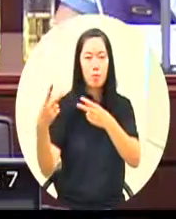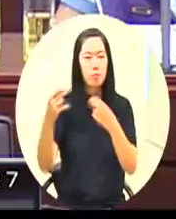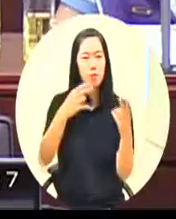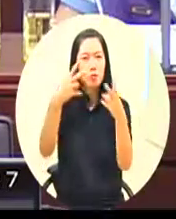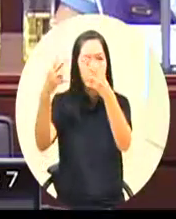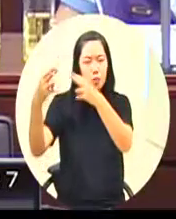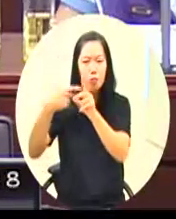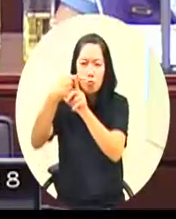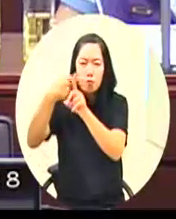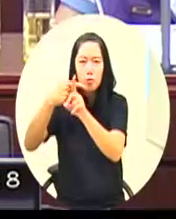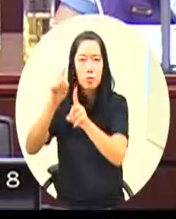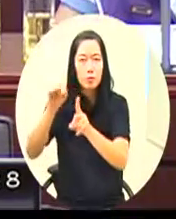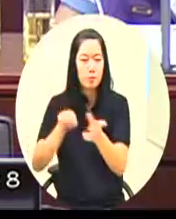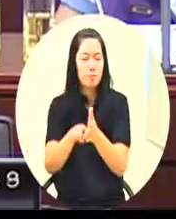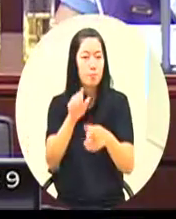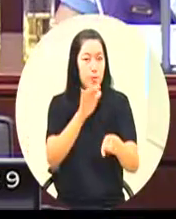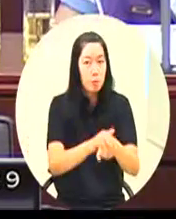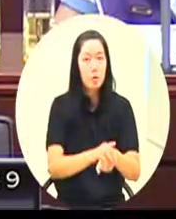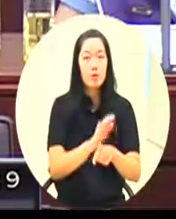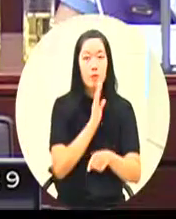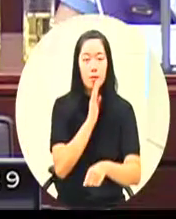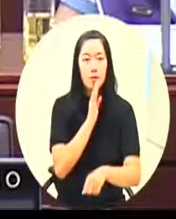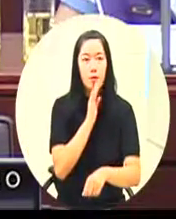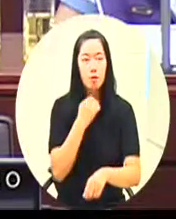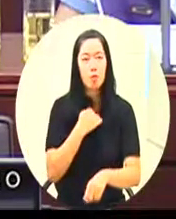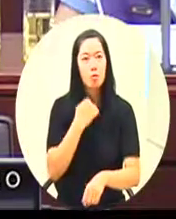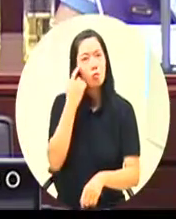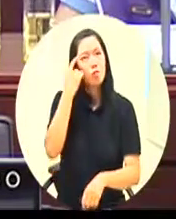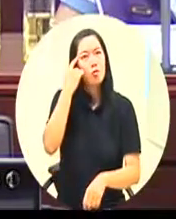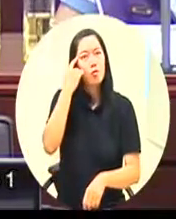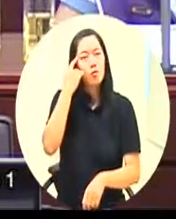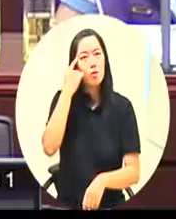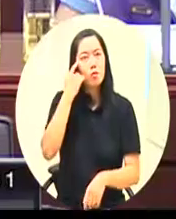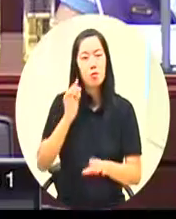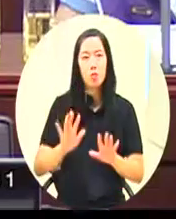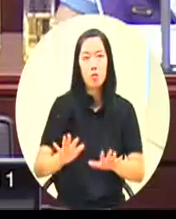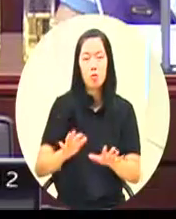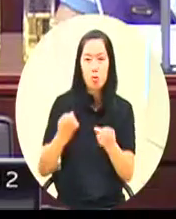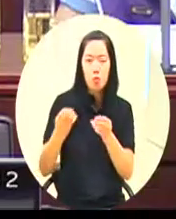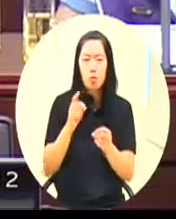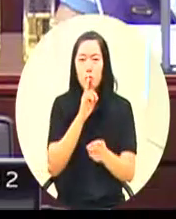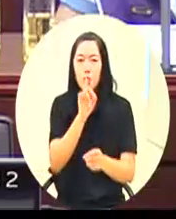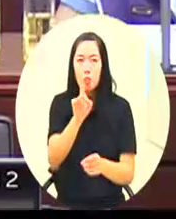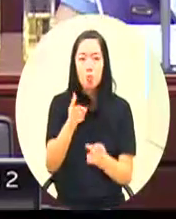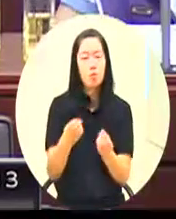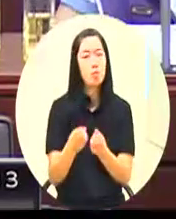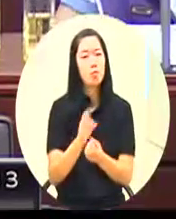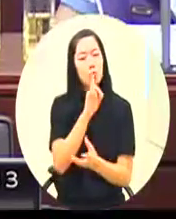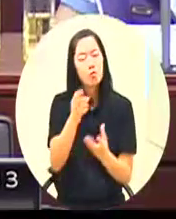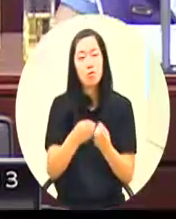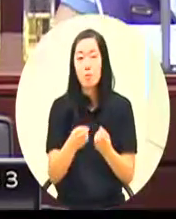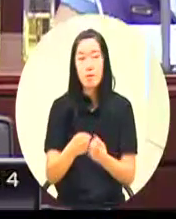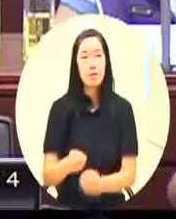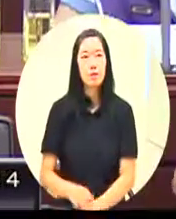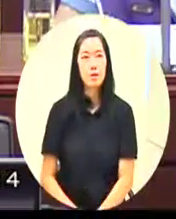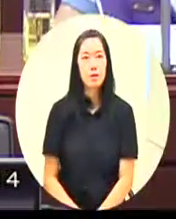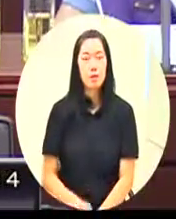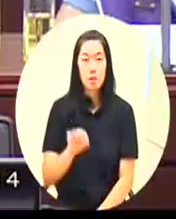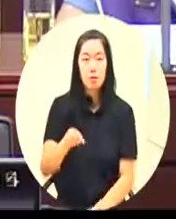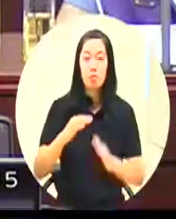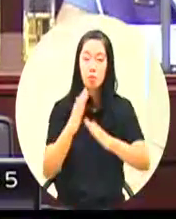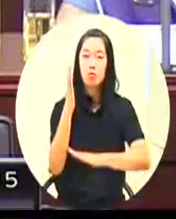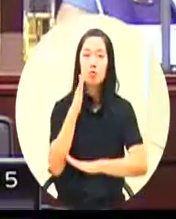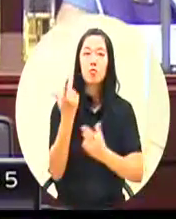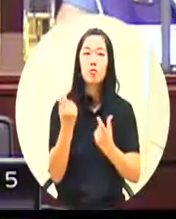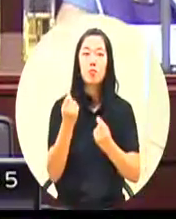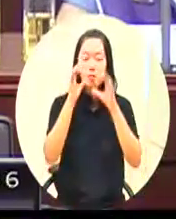这是一个非常专业的事情，我认为我们没有办法，现在没有办法说做得很好。 所以说我昨天， 所以市府也在检讨 相